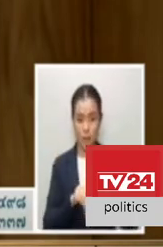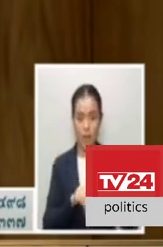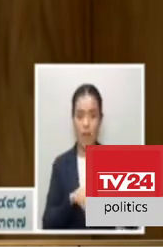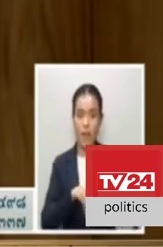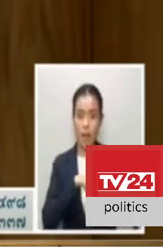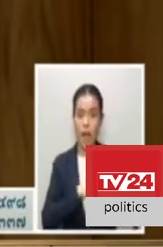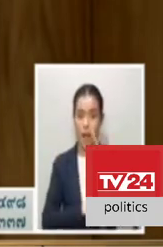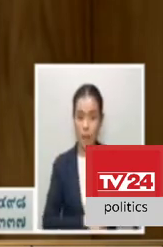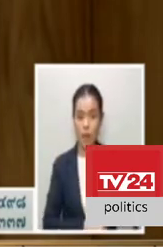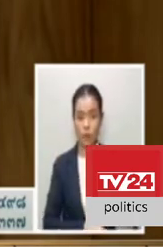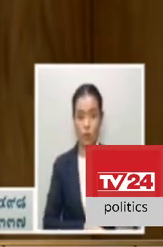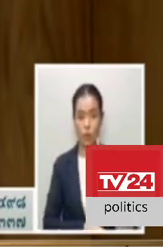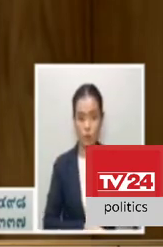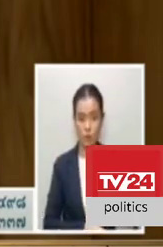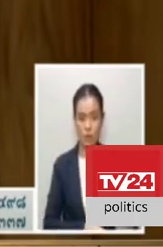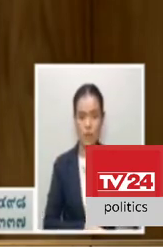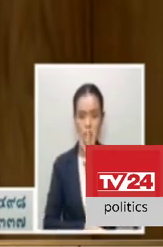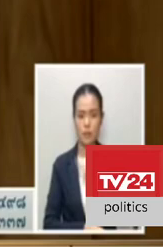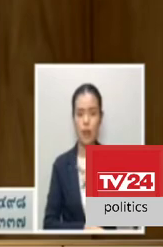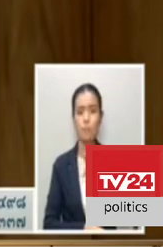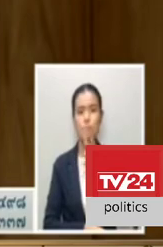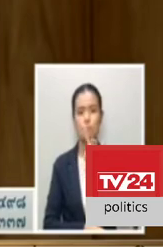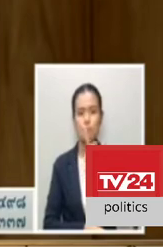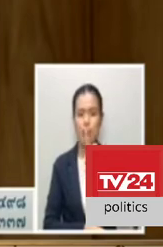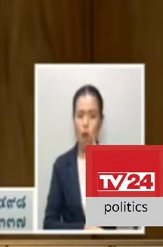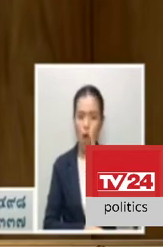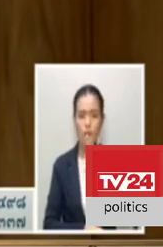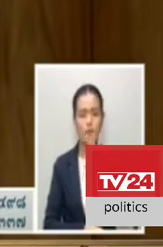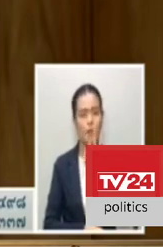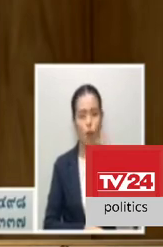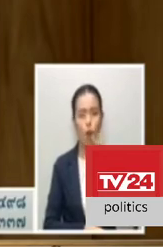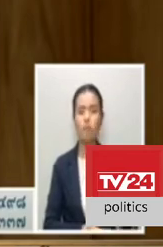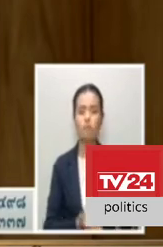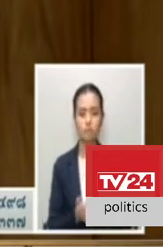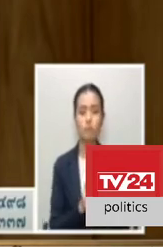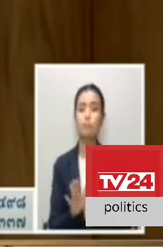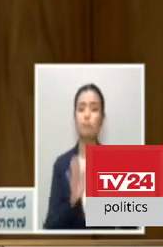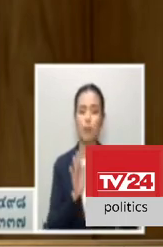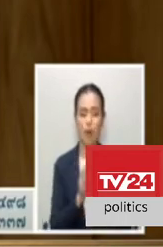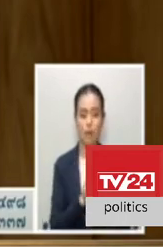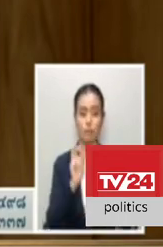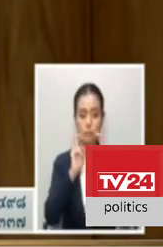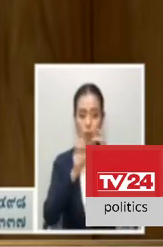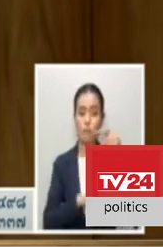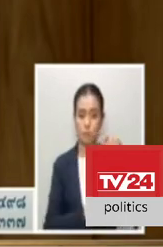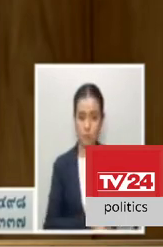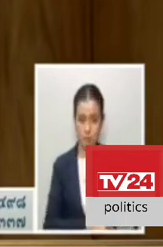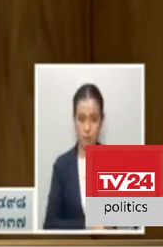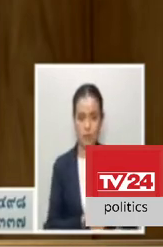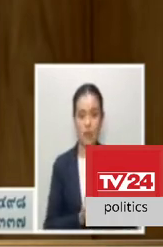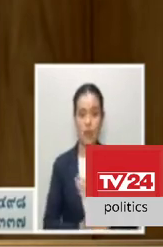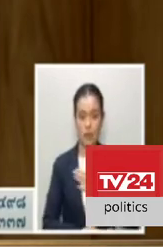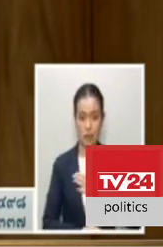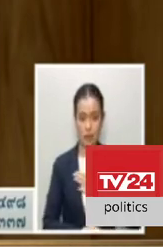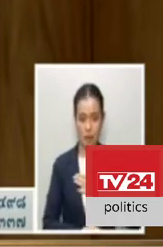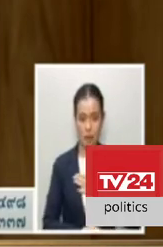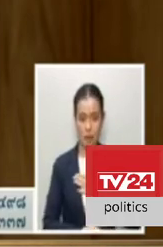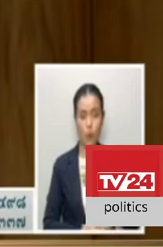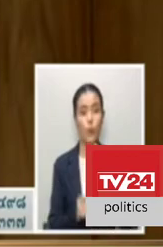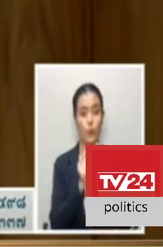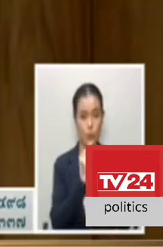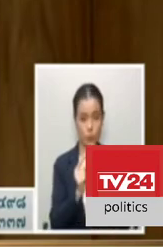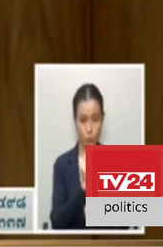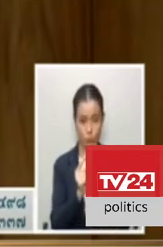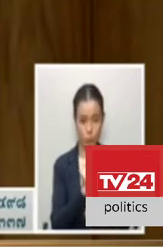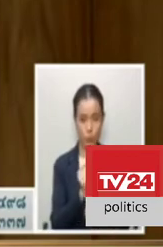ตรนะฮะก็ 4,800 4,900 เนี่ยนะเพราะฉะนั้นก็มีเรื่องนี้เป็นพิเศษที่เรามักจะยกขึ้นนะเ